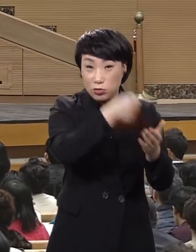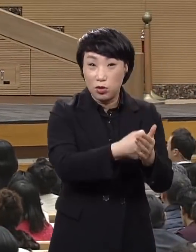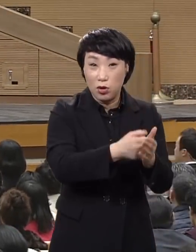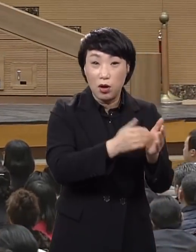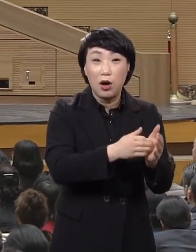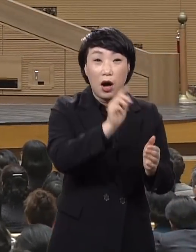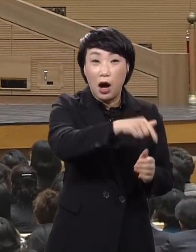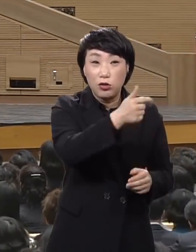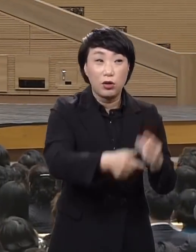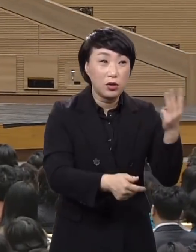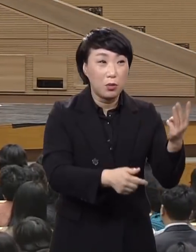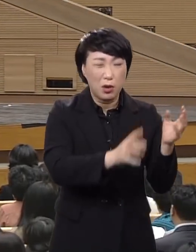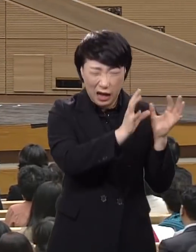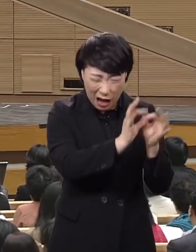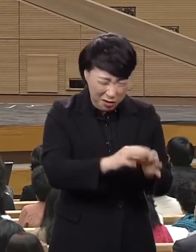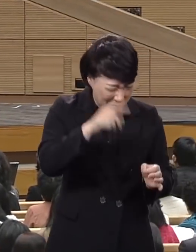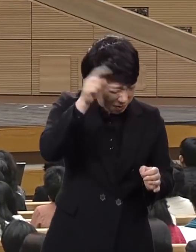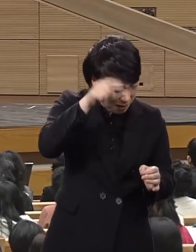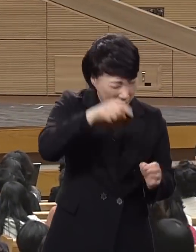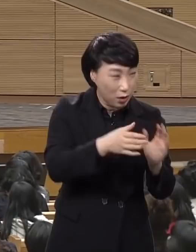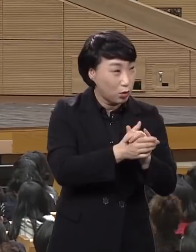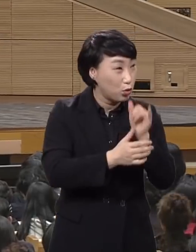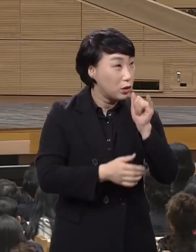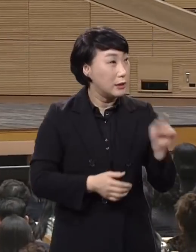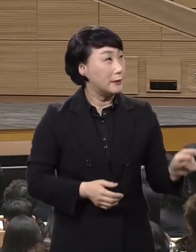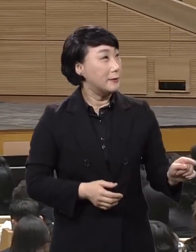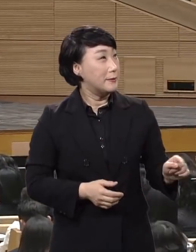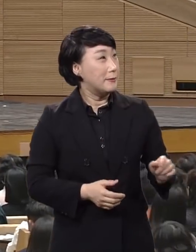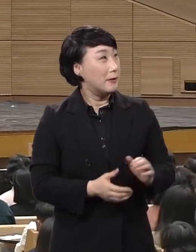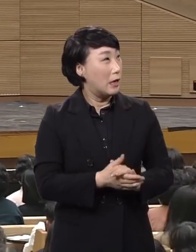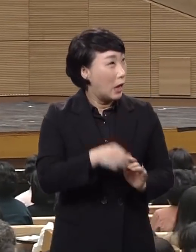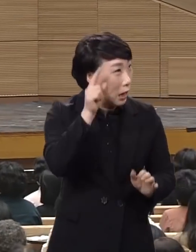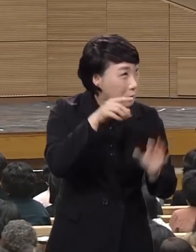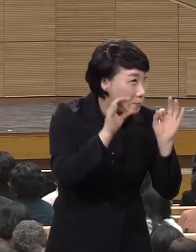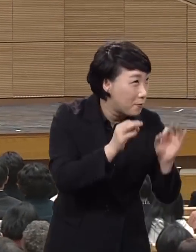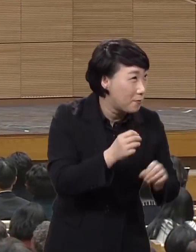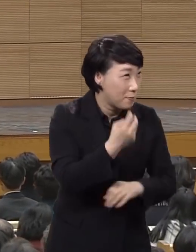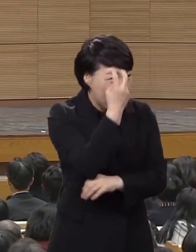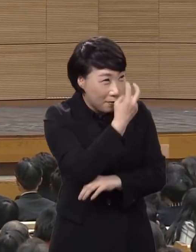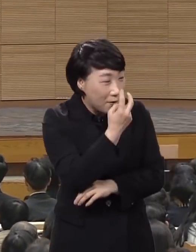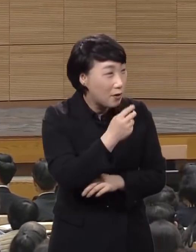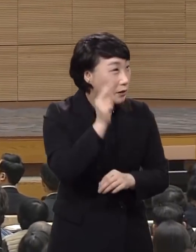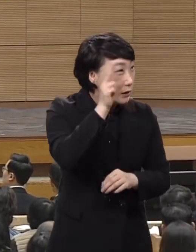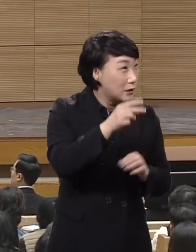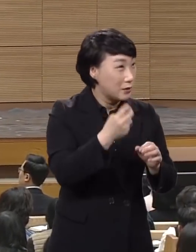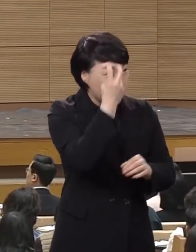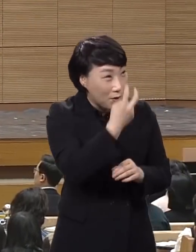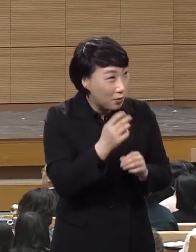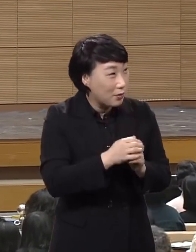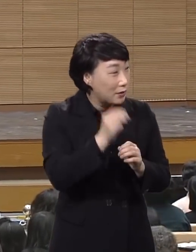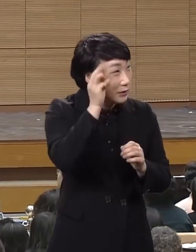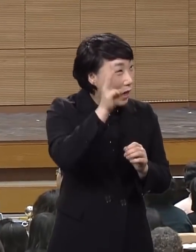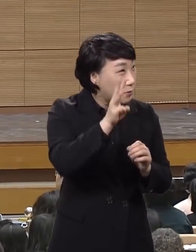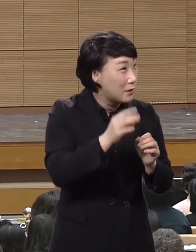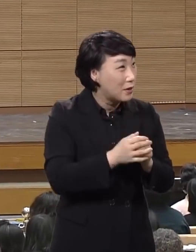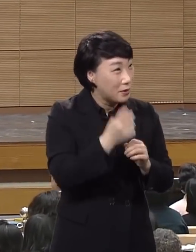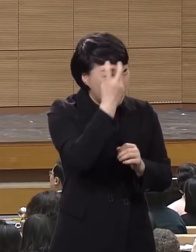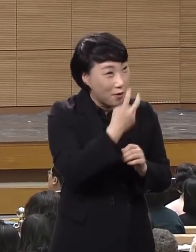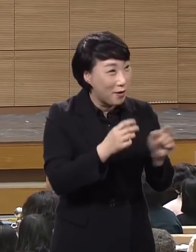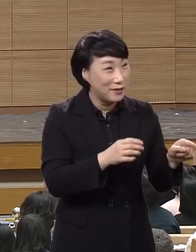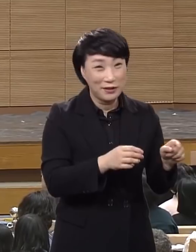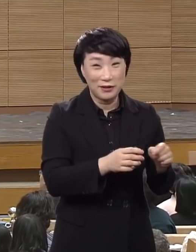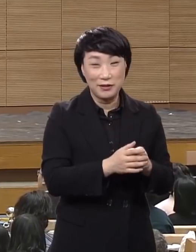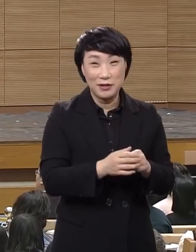하루에 3번씩 철저하게 기도합니다. 하루 보고 이틀 보고 3일 보고 발뺌할 것 없이